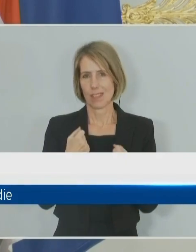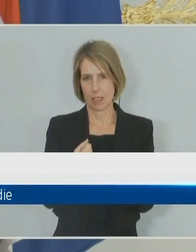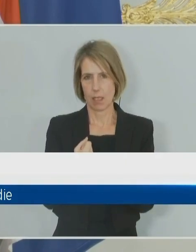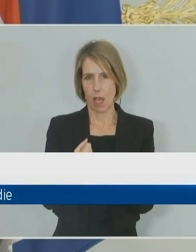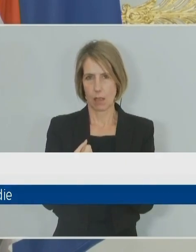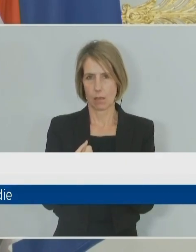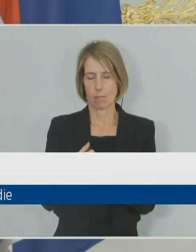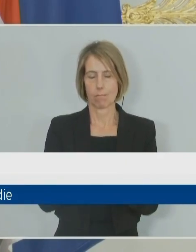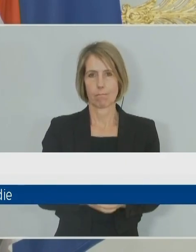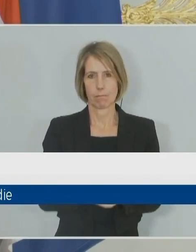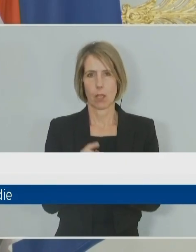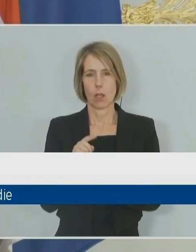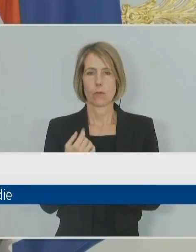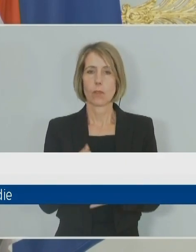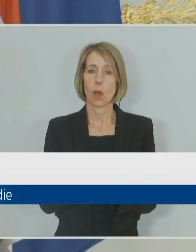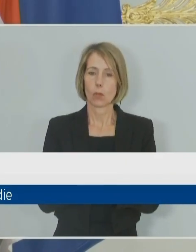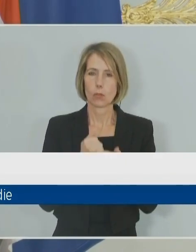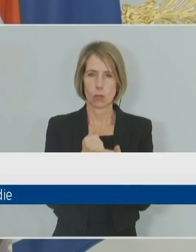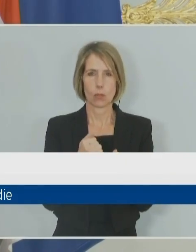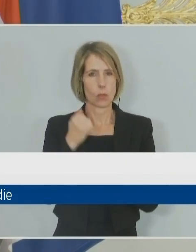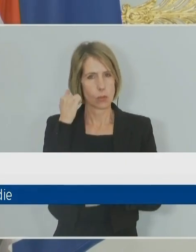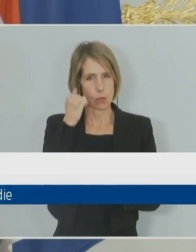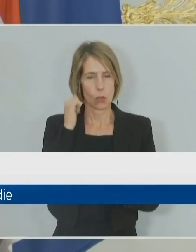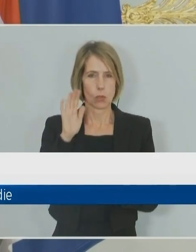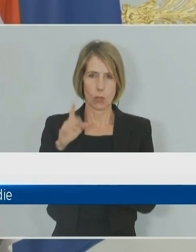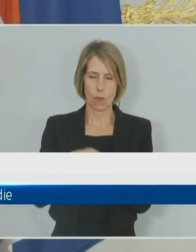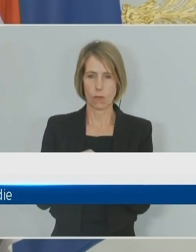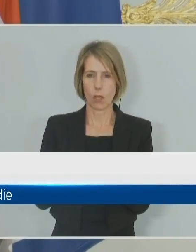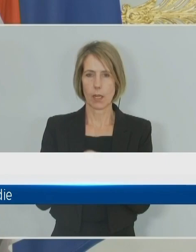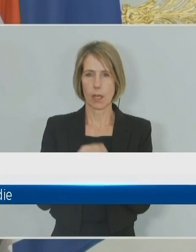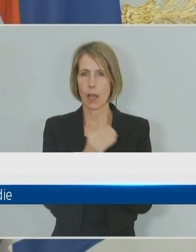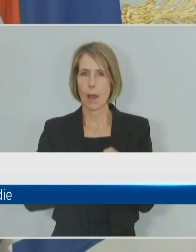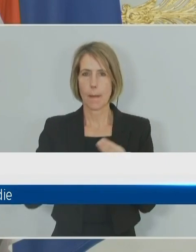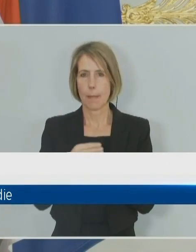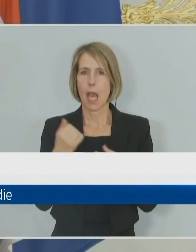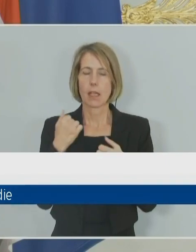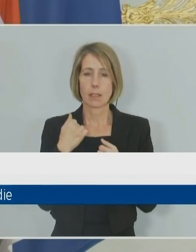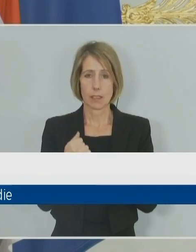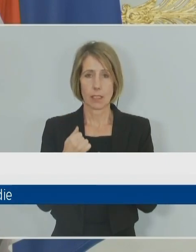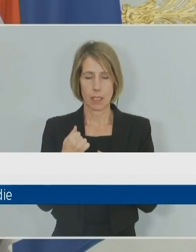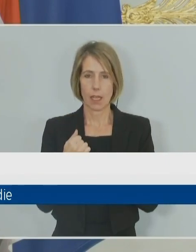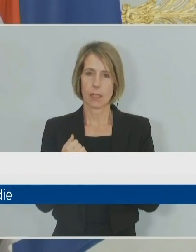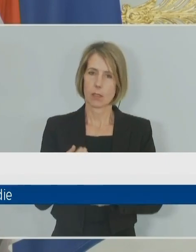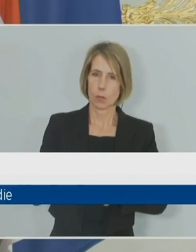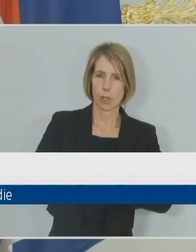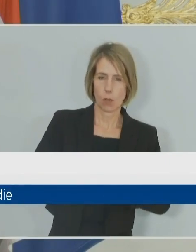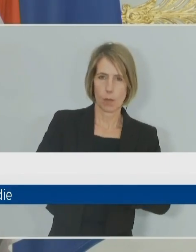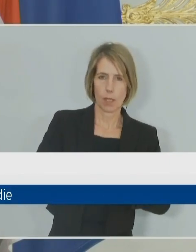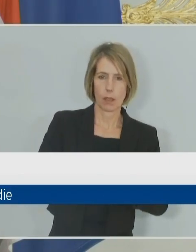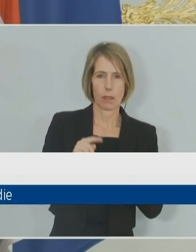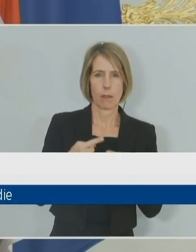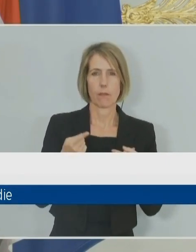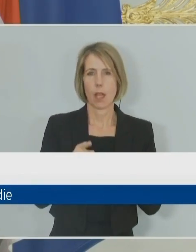edhe komunitetet ndryshme pajtohen me praninë e KFOR-it. Pra jemi plotësisht të bindur dhe